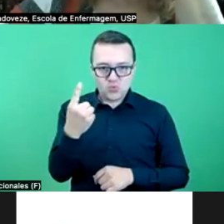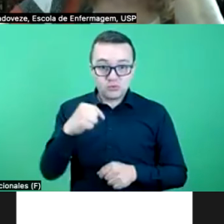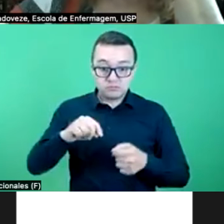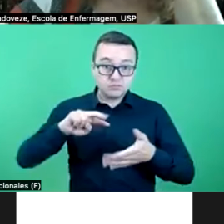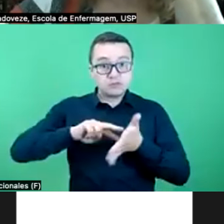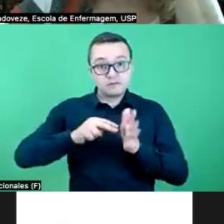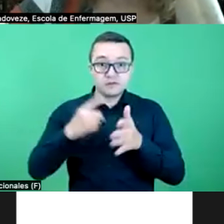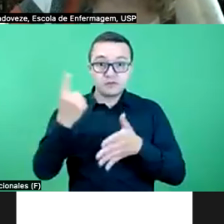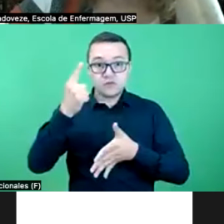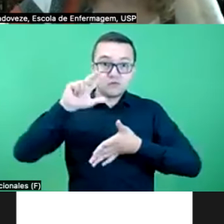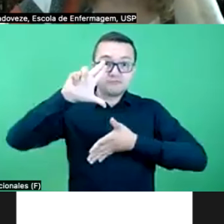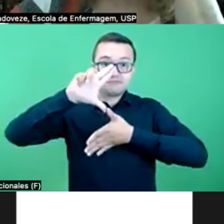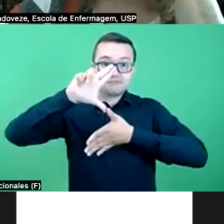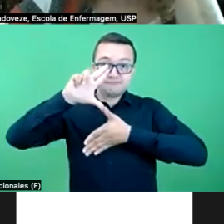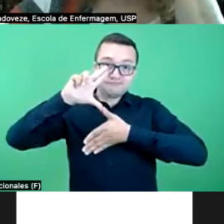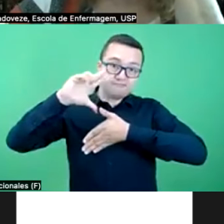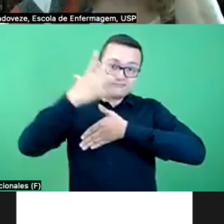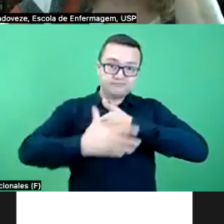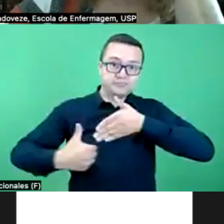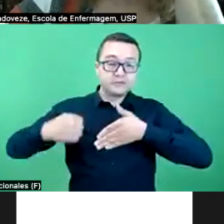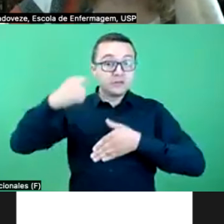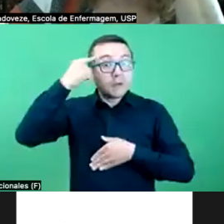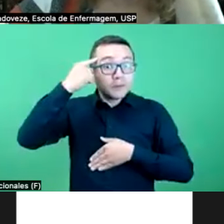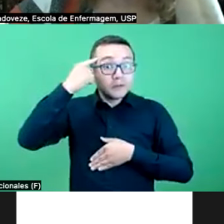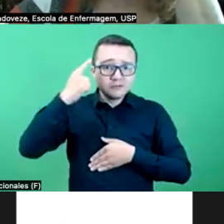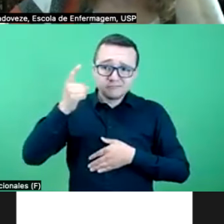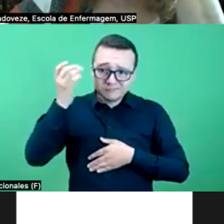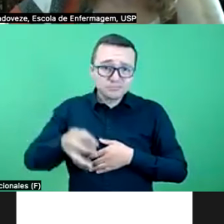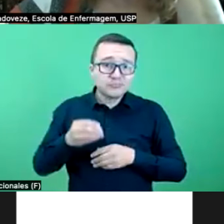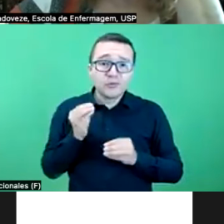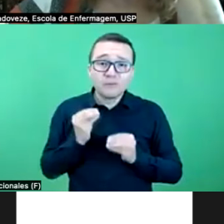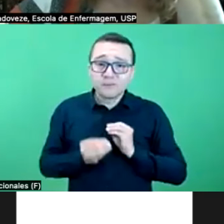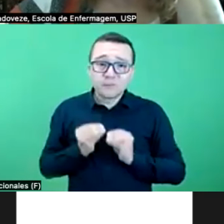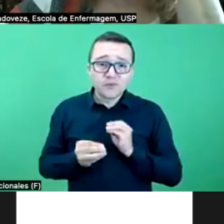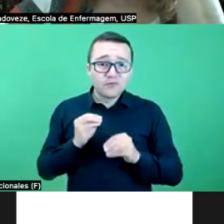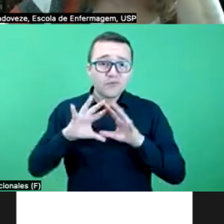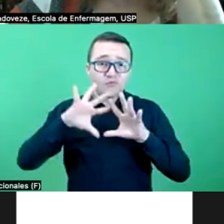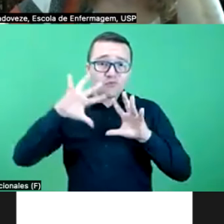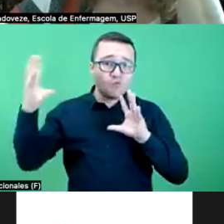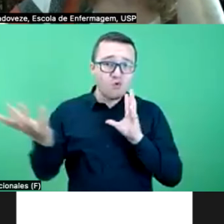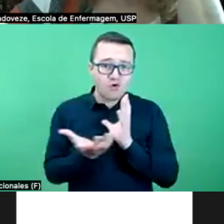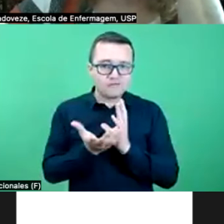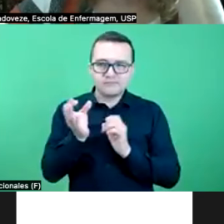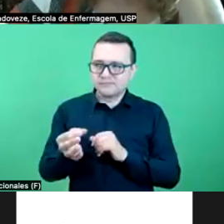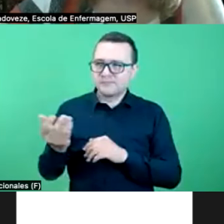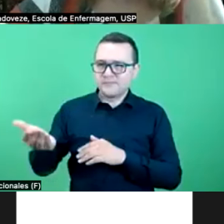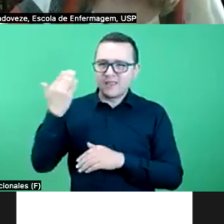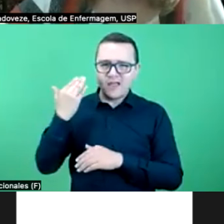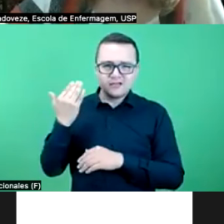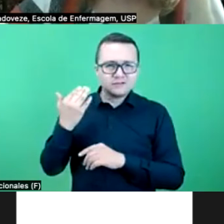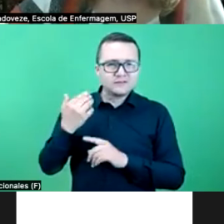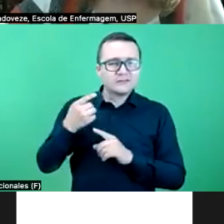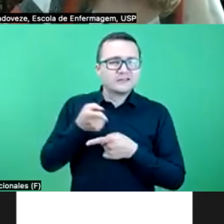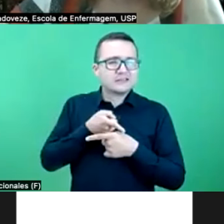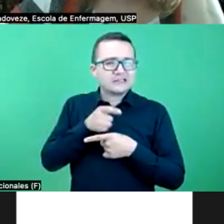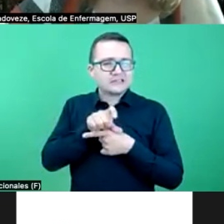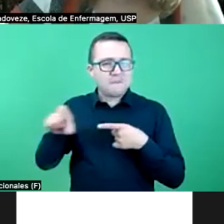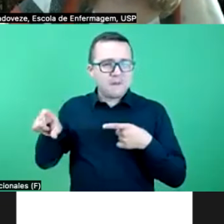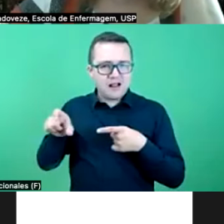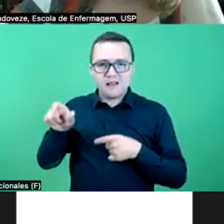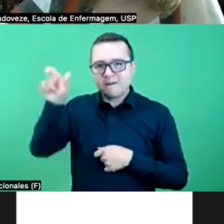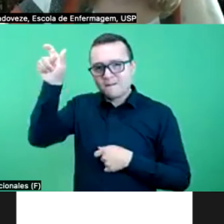vient d'une autre région, c'est un problème mondial. J'ai pu écouter la semaine dernière Nas Lentin,